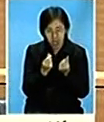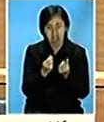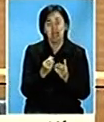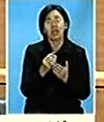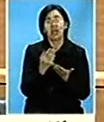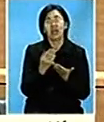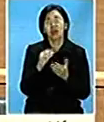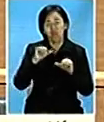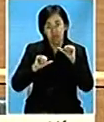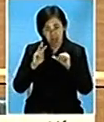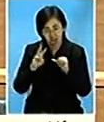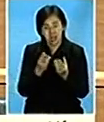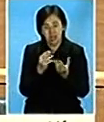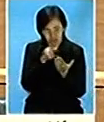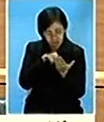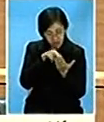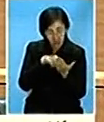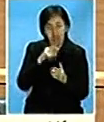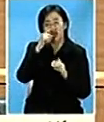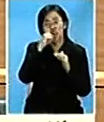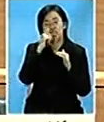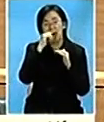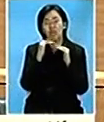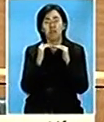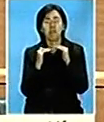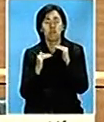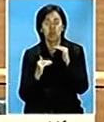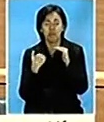มีแนวโน้มลดลงเมื่อเทียบกับประเทศเพื่อนบ้านนะครับ